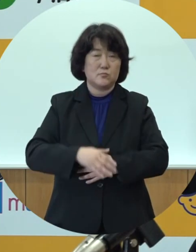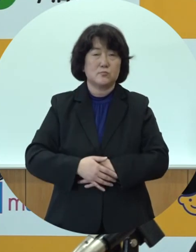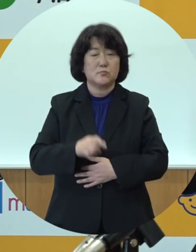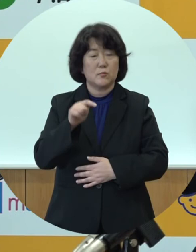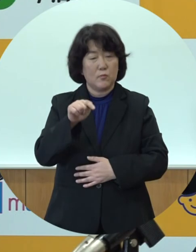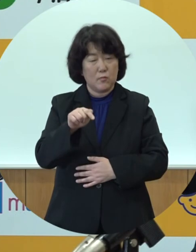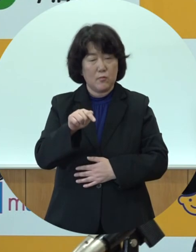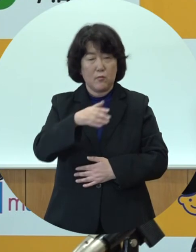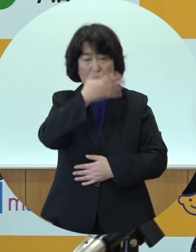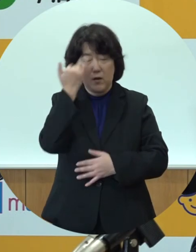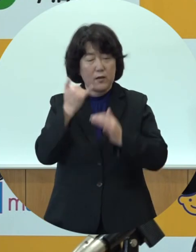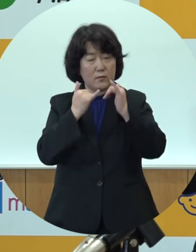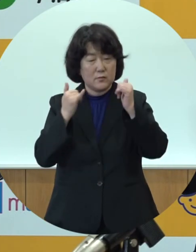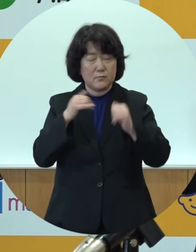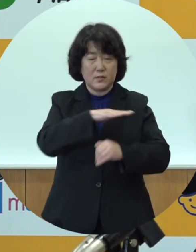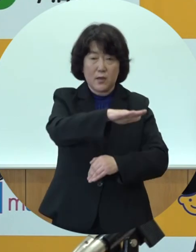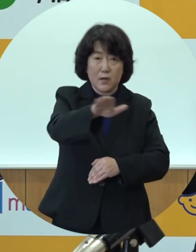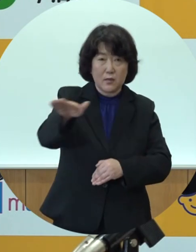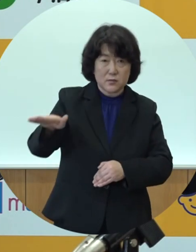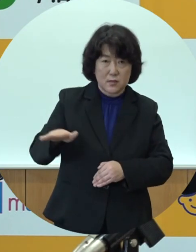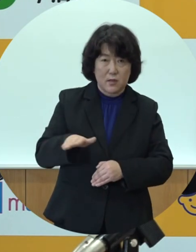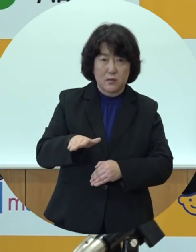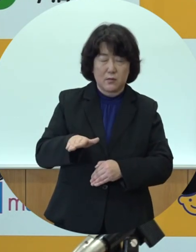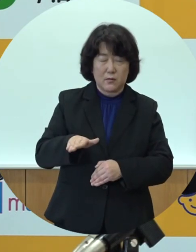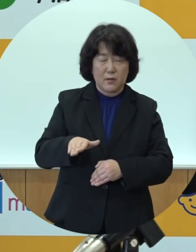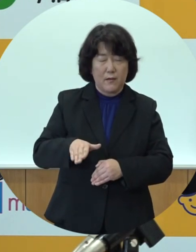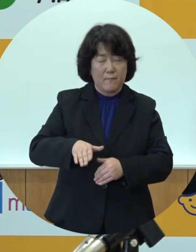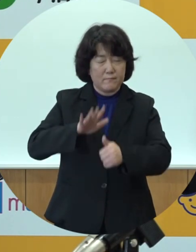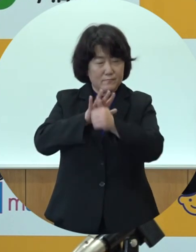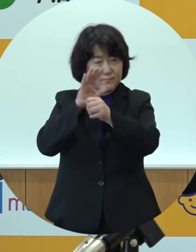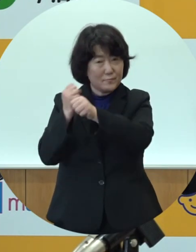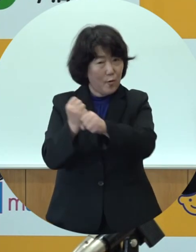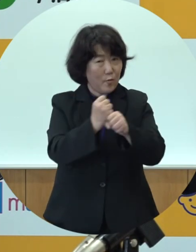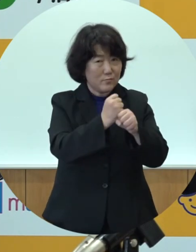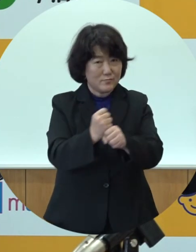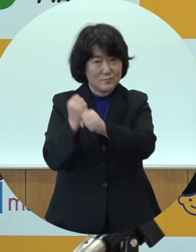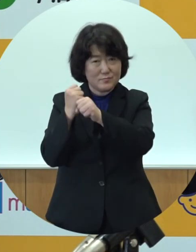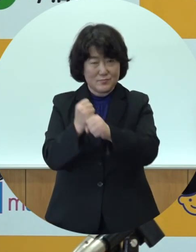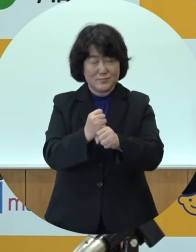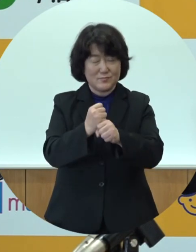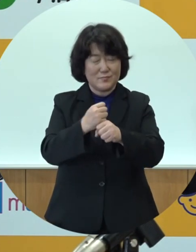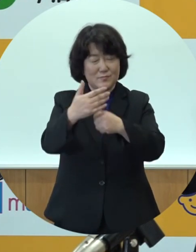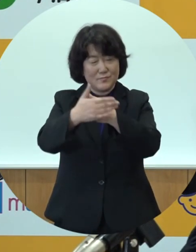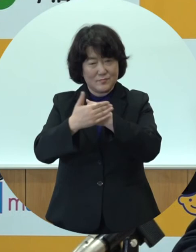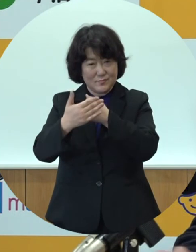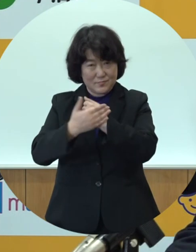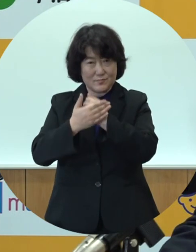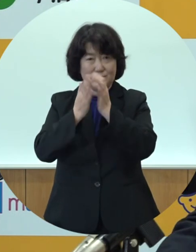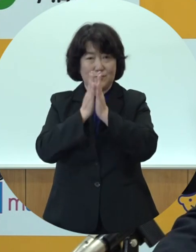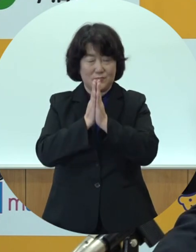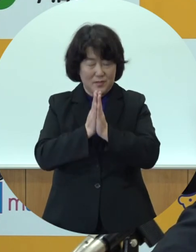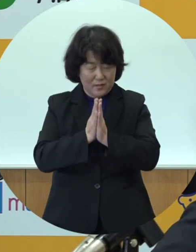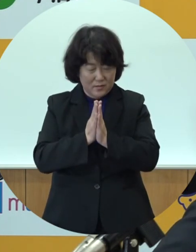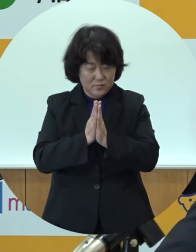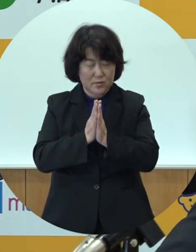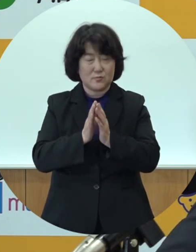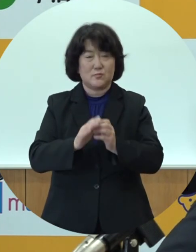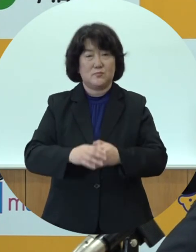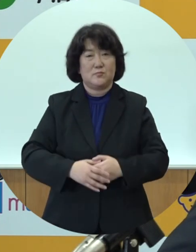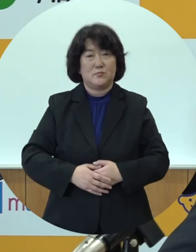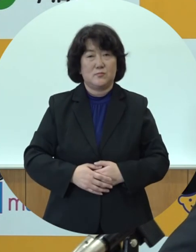した若年層の方々に大いなるエールを送っていただきますようお願いを申し上げる次第でござい